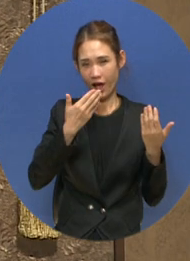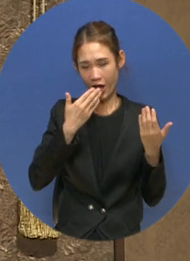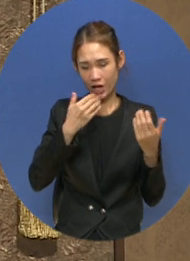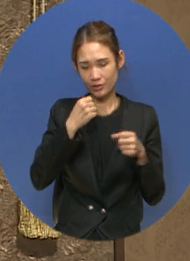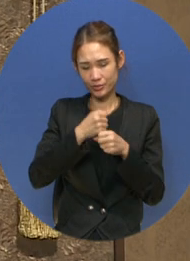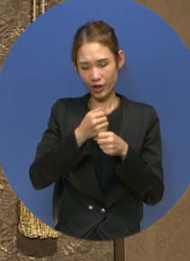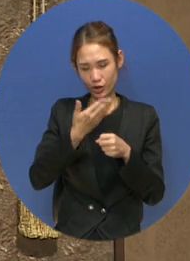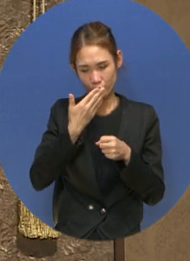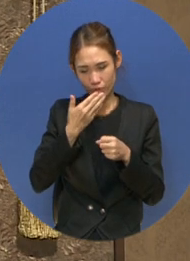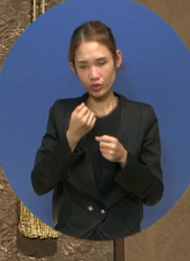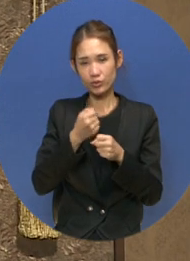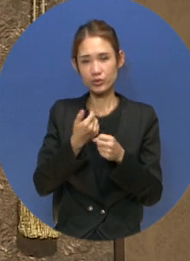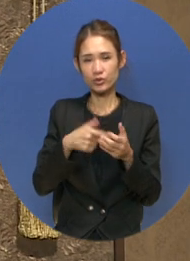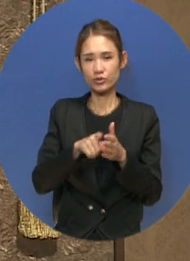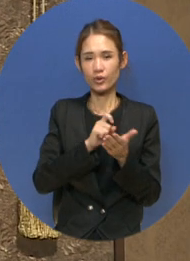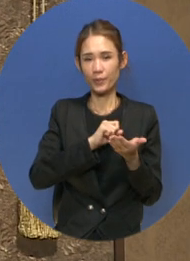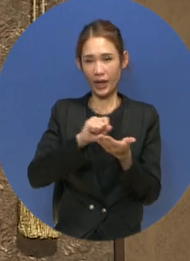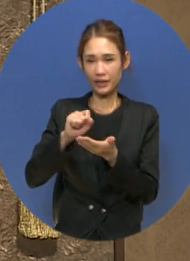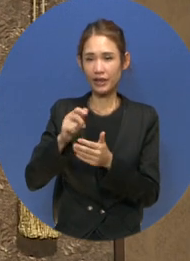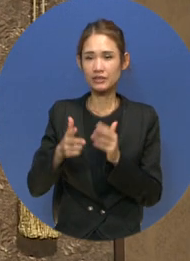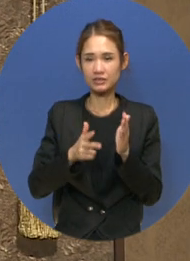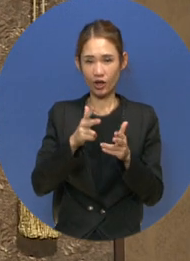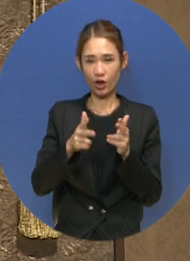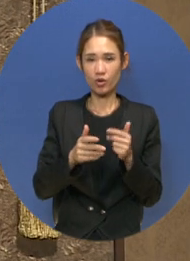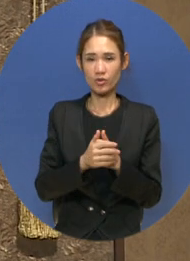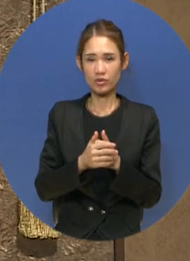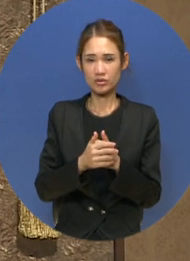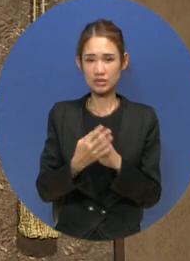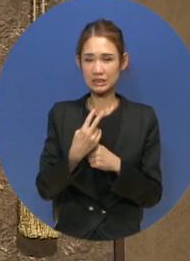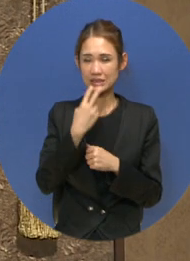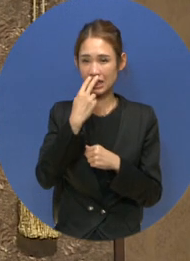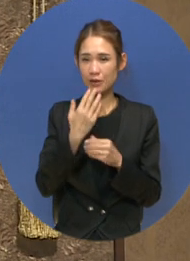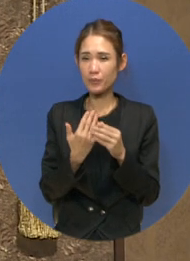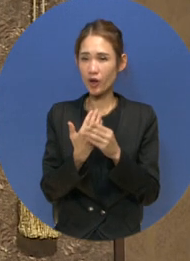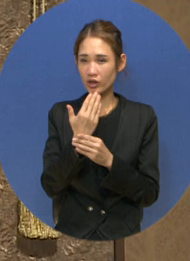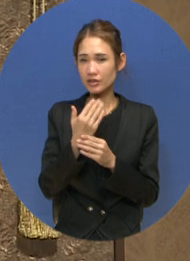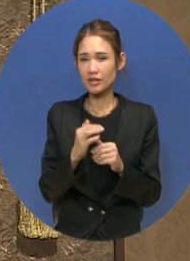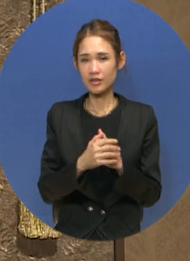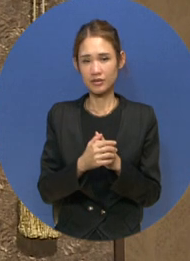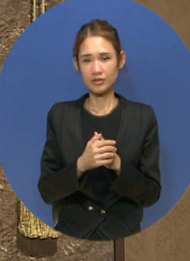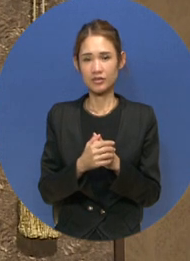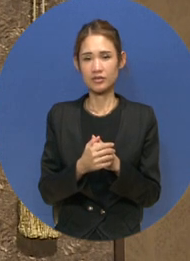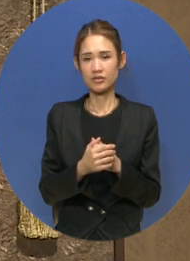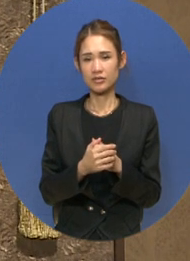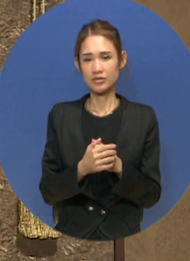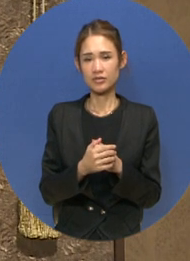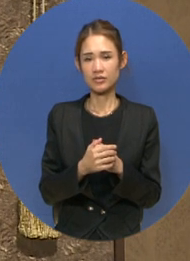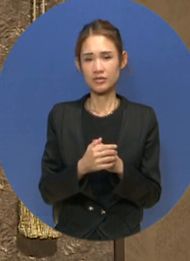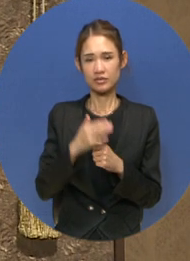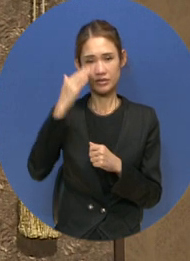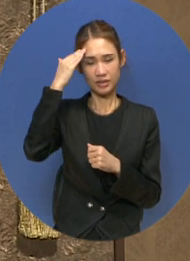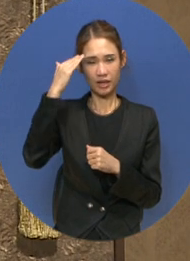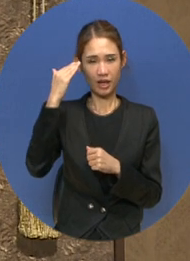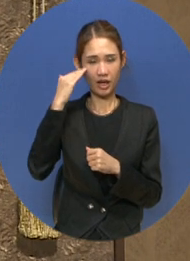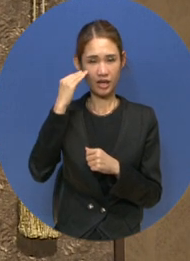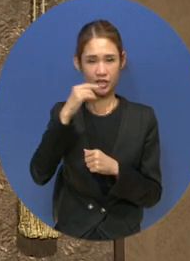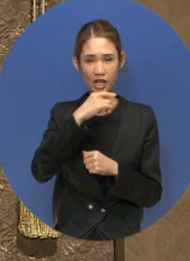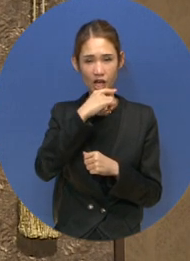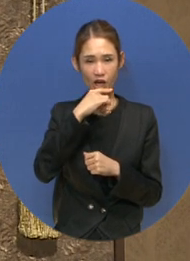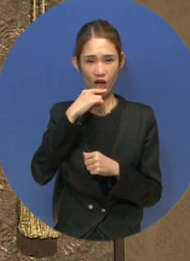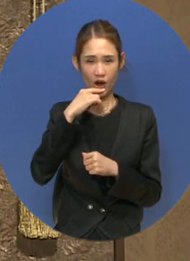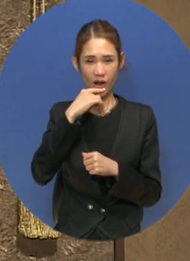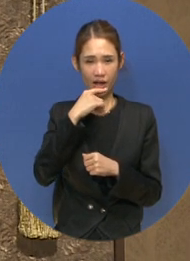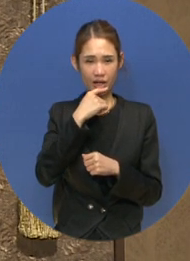건강식으로서 드실 수 있도록 배달하는 사업을 했고요. 그다음에 생명의 싹이라 그래서 이것은 이제 그 대한 그